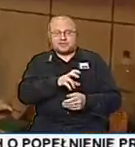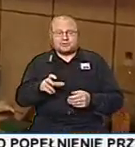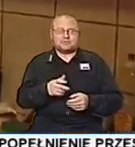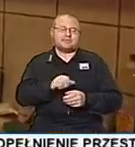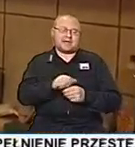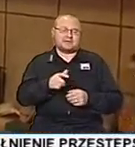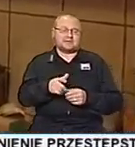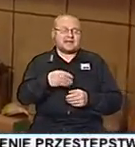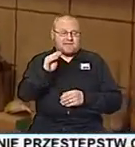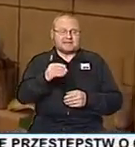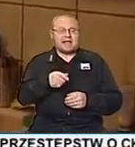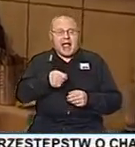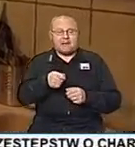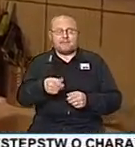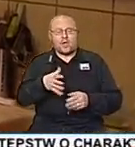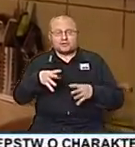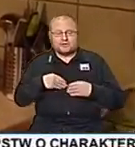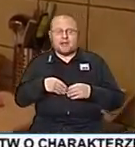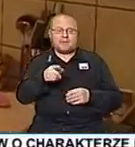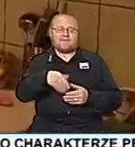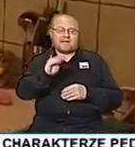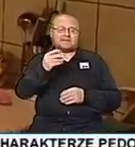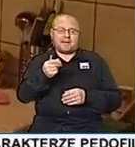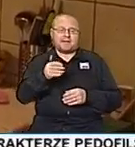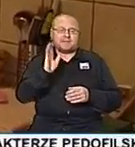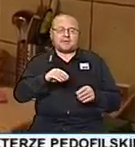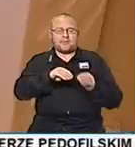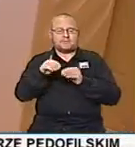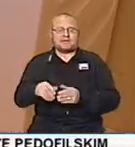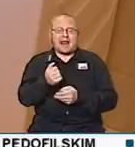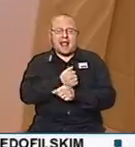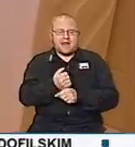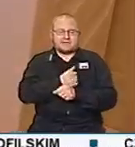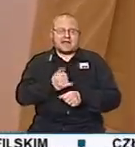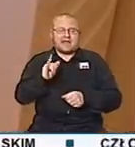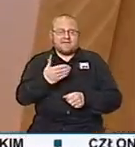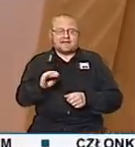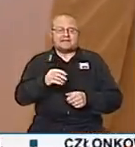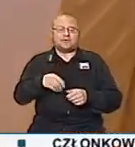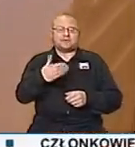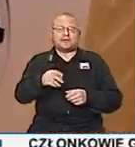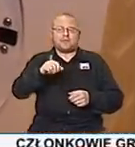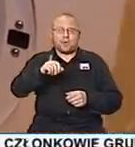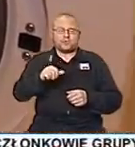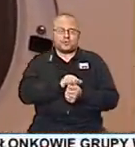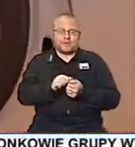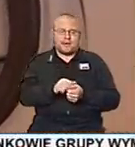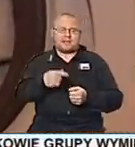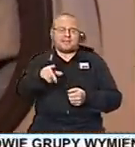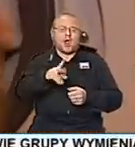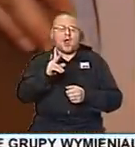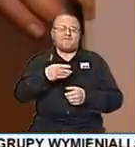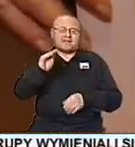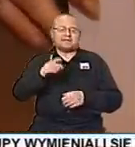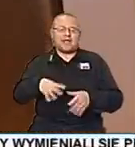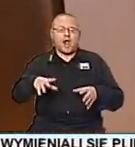Im więcej karmy otrzymają organizacje, tym więcej pieniędzy będą mogły przeznaczyć na leki. Im więcej dostaną proszku do prania, tym więcej kocy uda się wyprać